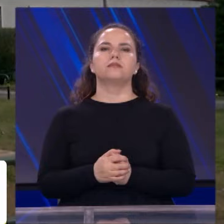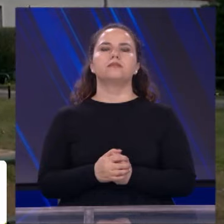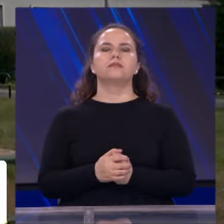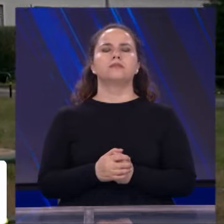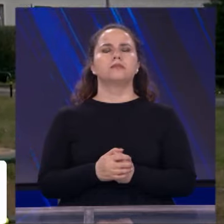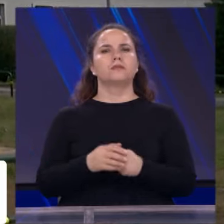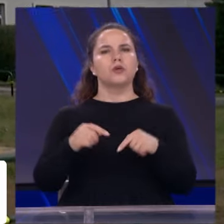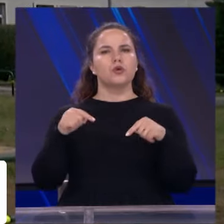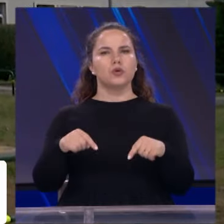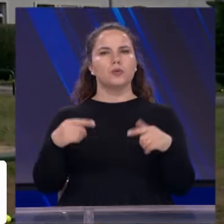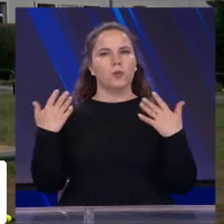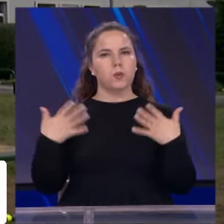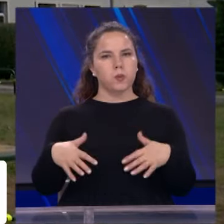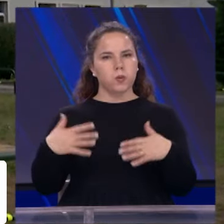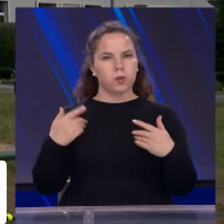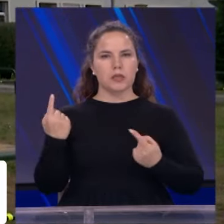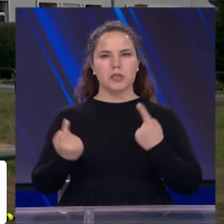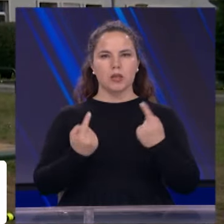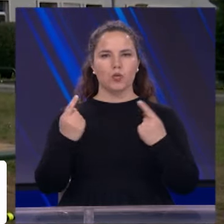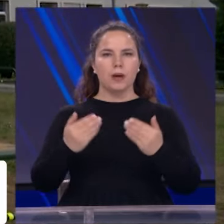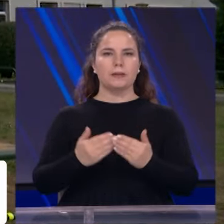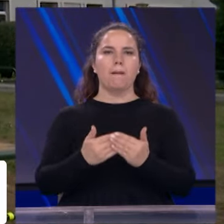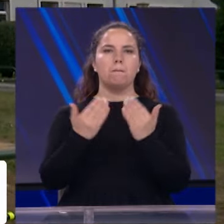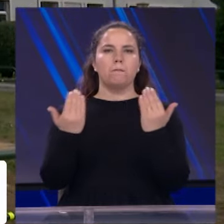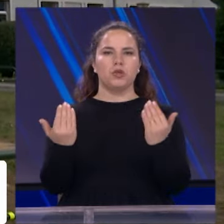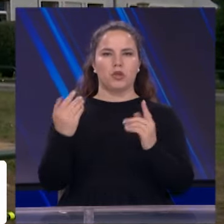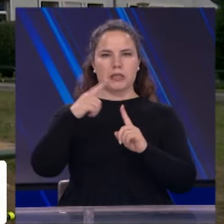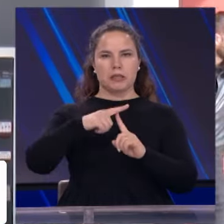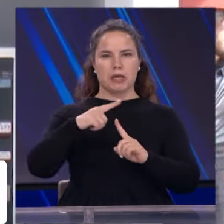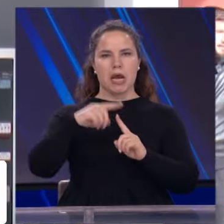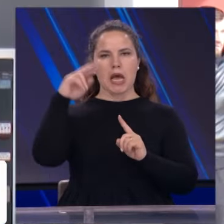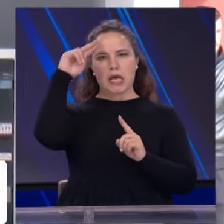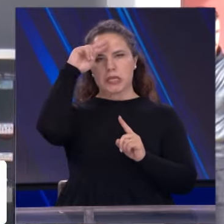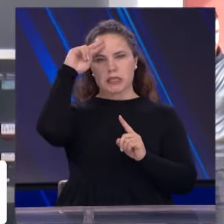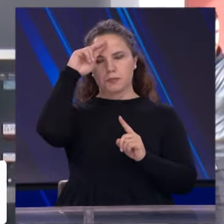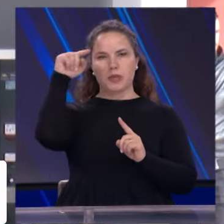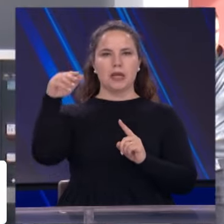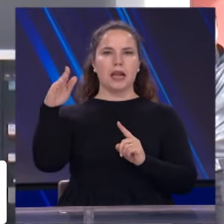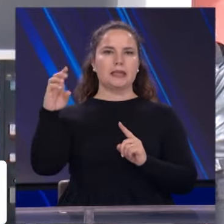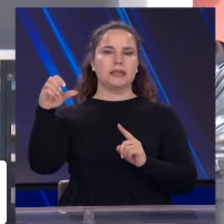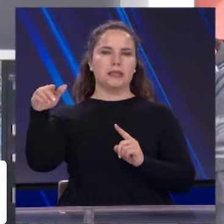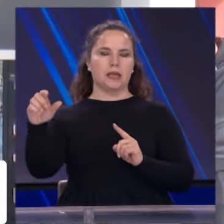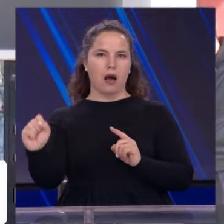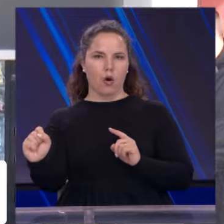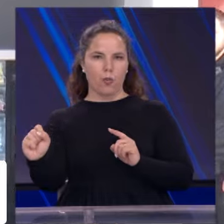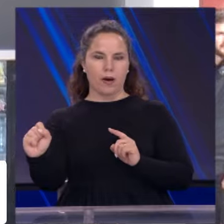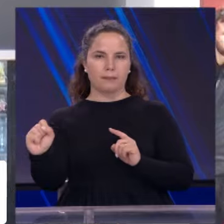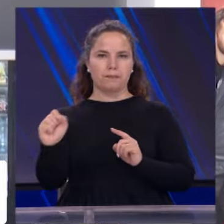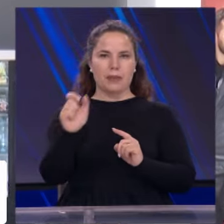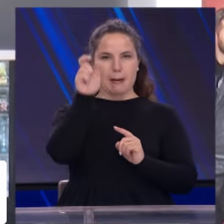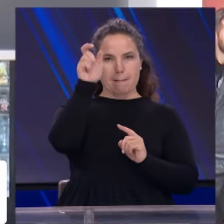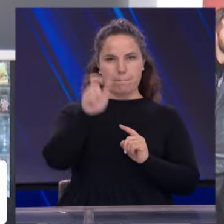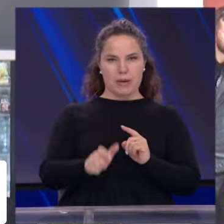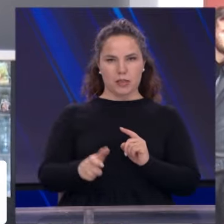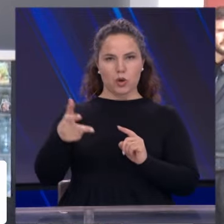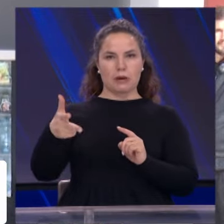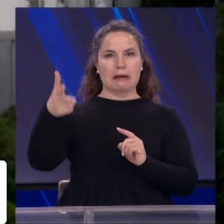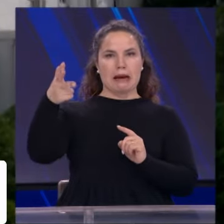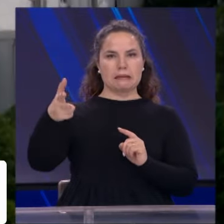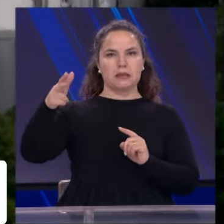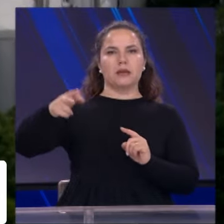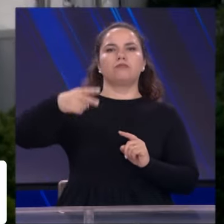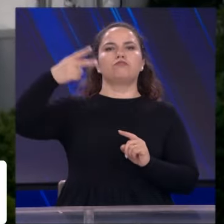Një ngjarje e rëndë ka ndodhur mëngjesin e kësaj të diele në spitalin e traumës në Tiranë. Një 47 vjeçar është hedhur nga kati i tretë i spitalit